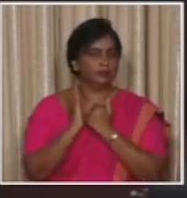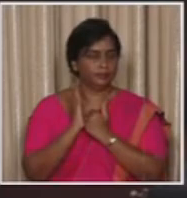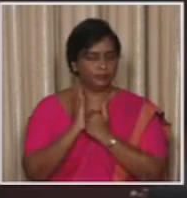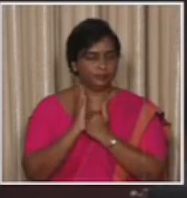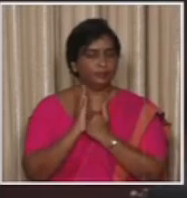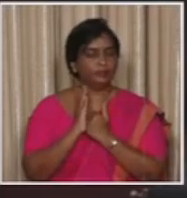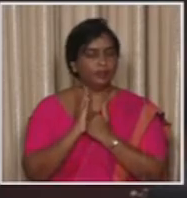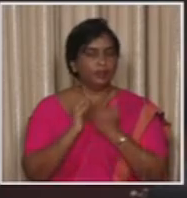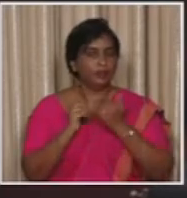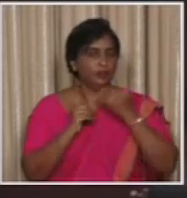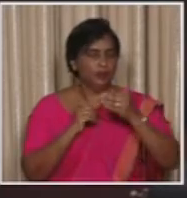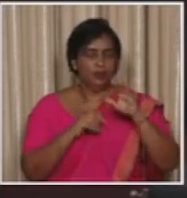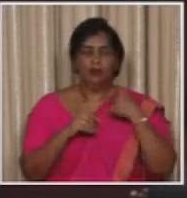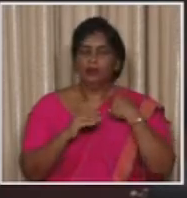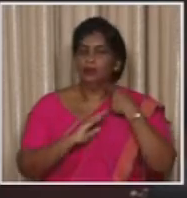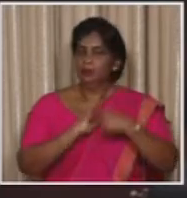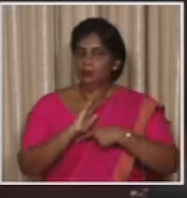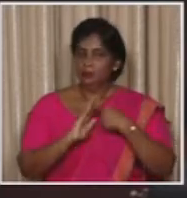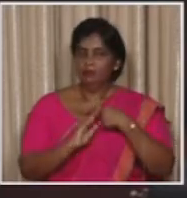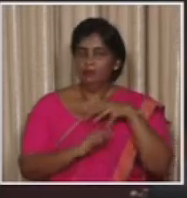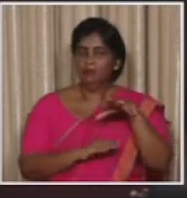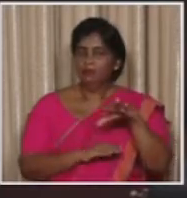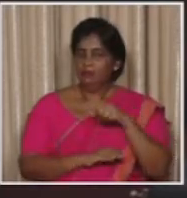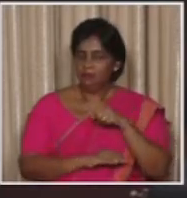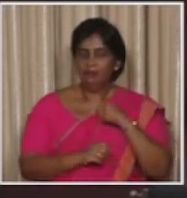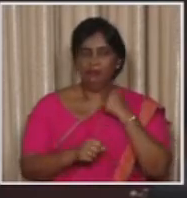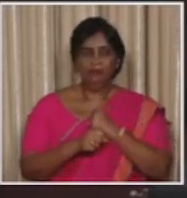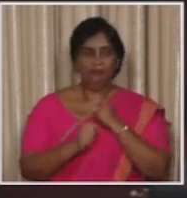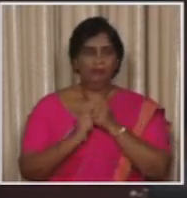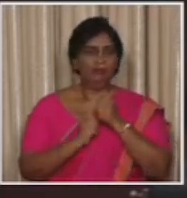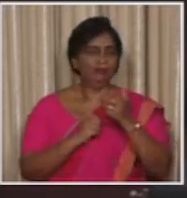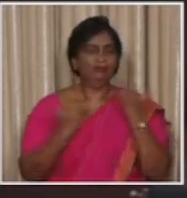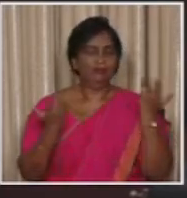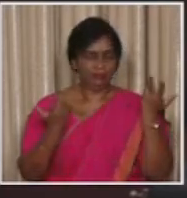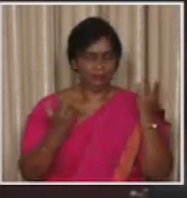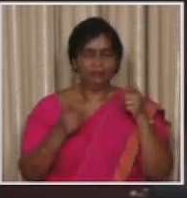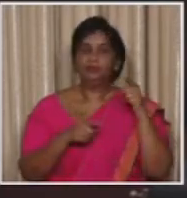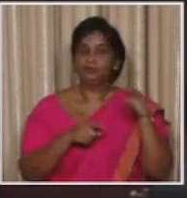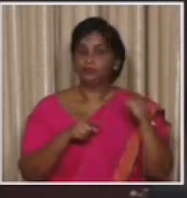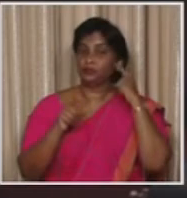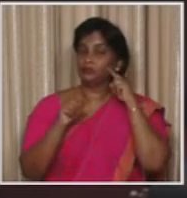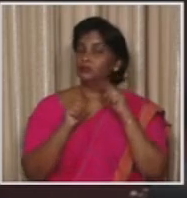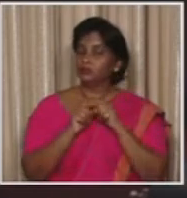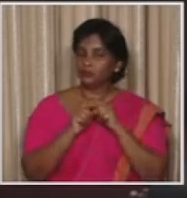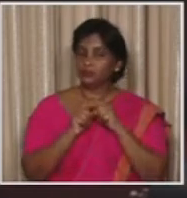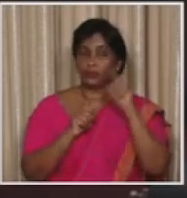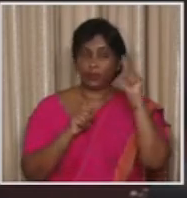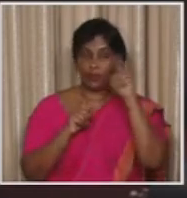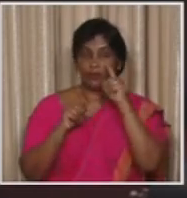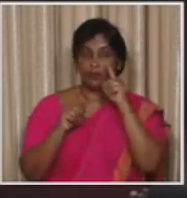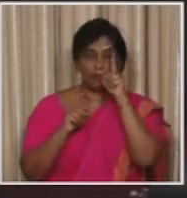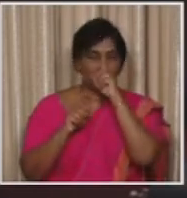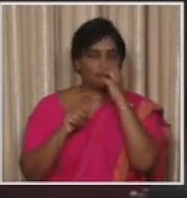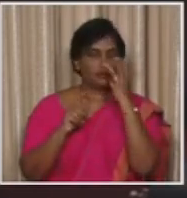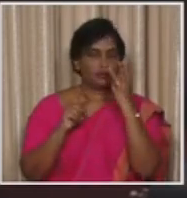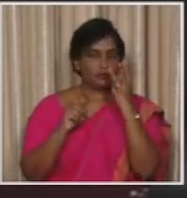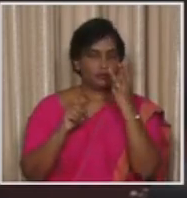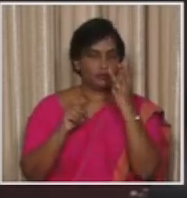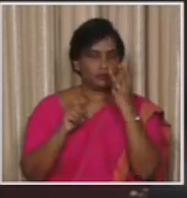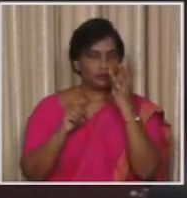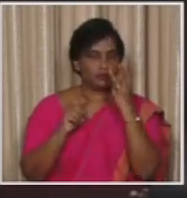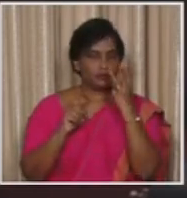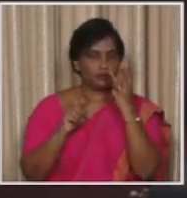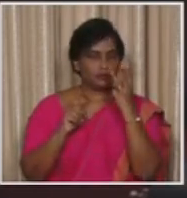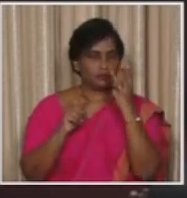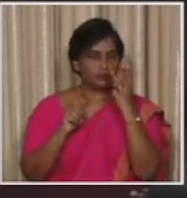තව දුරටත් අපේ රටේ භාවිතා කරන්න රජය කටයුතු කරන්නේ නැහැ. ඒ සම්බන්ධයෙන් පළවෙනි කාර්තුව තුලදී නෑ,